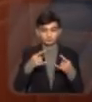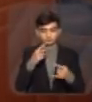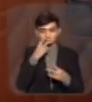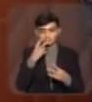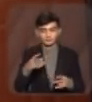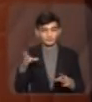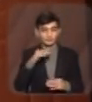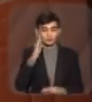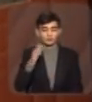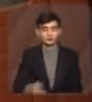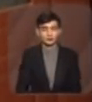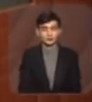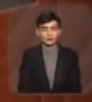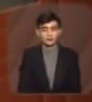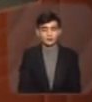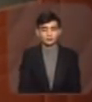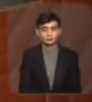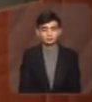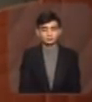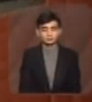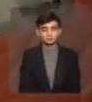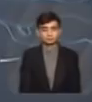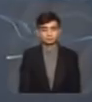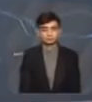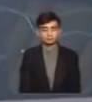Жанар Жолтаева, Сергей Шуйский, Информбюро, Алматы облысы.